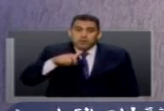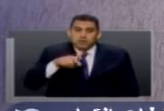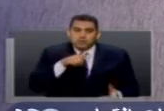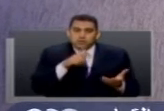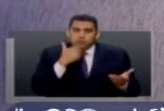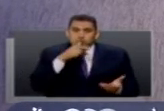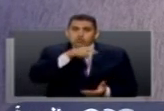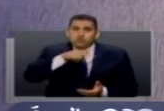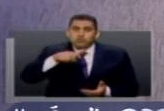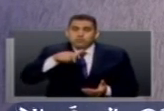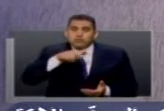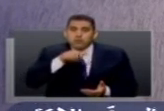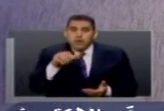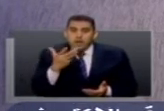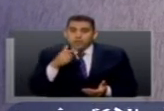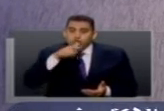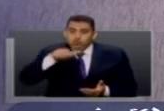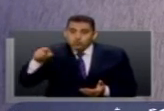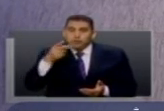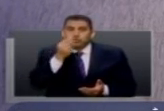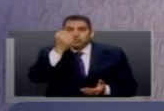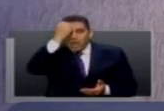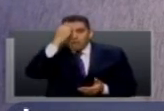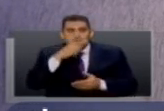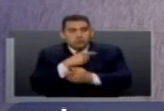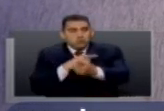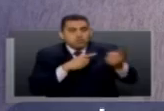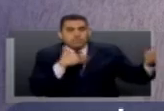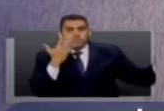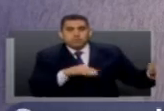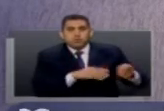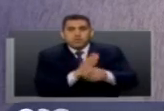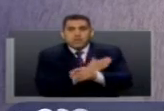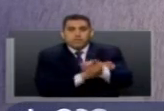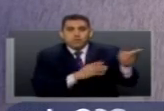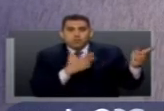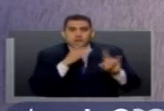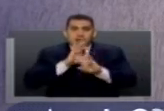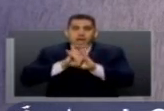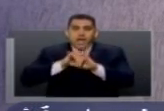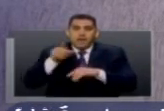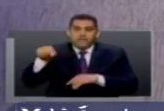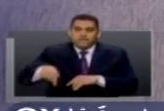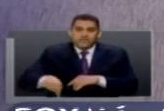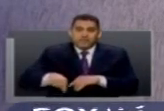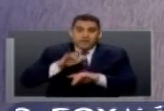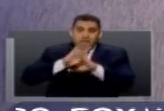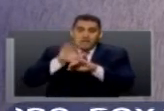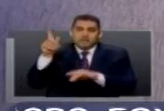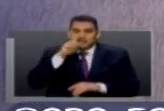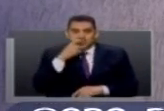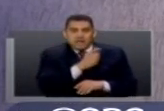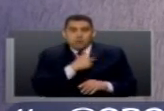600 عرضوا ال الف الموجودين للقتل الكلي نعم ارتكبوا الخيانه العظمى وكما قلنا ليس النبي الذي